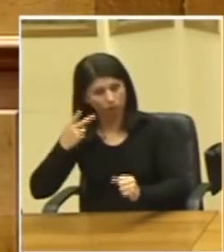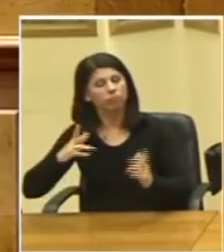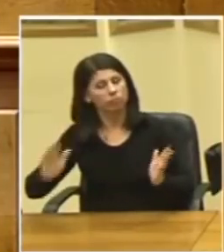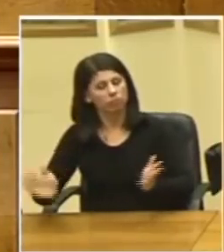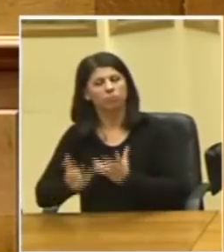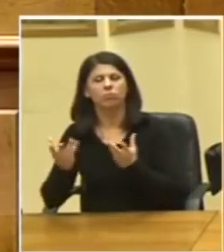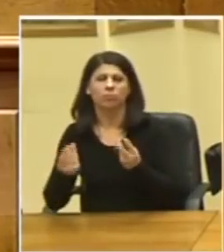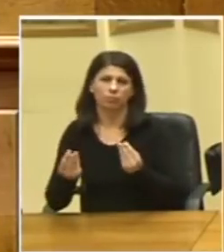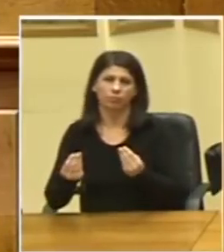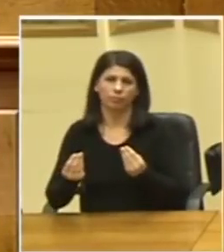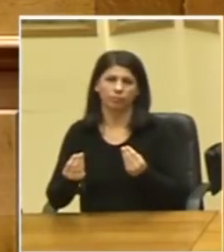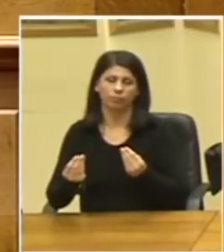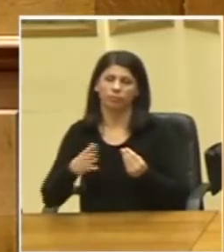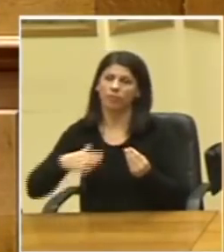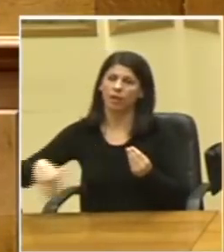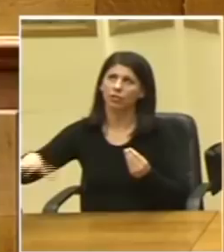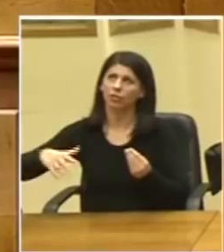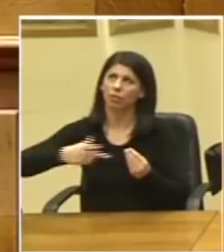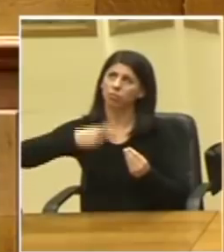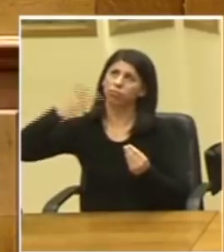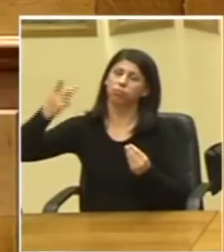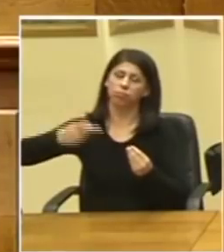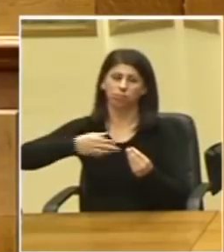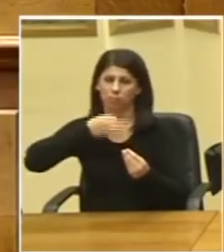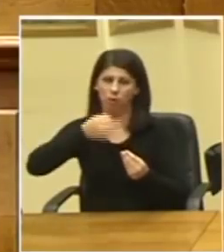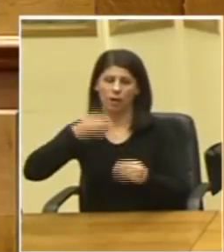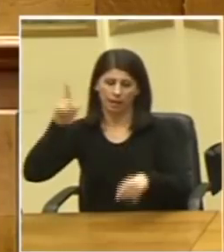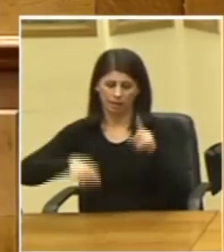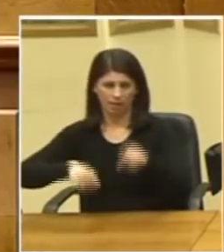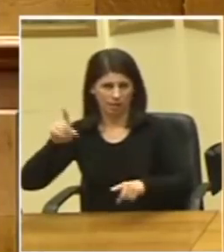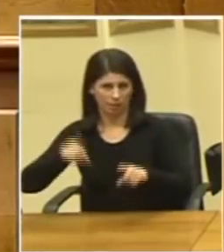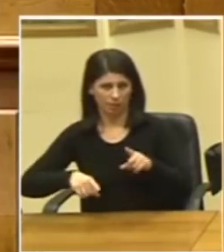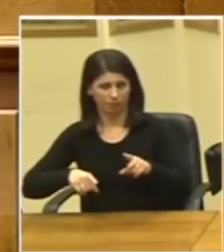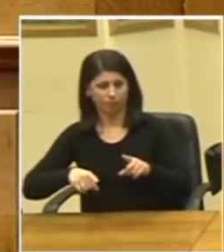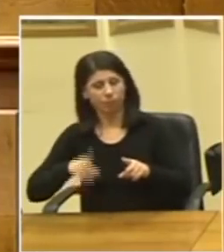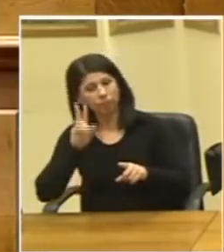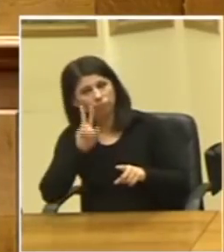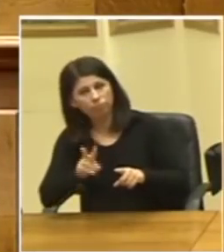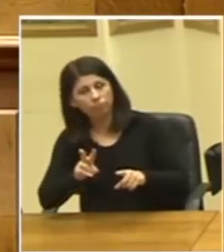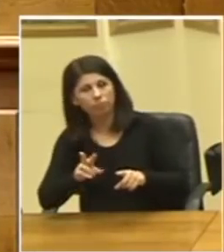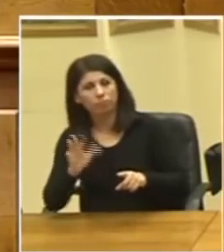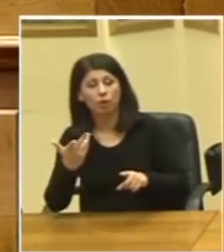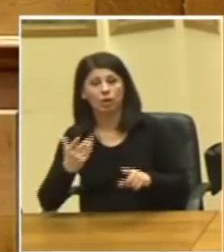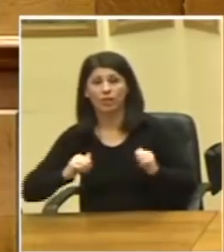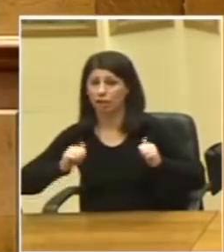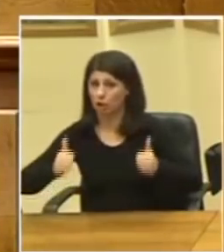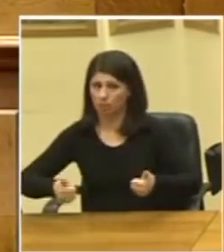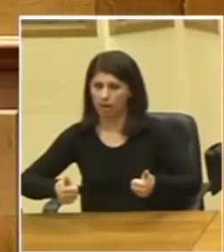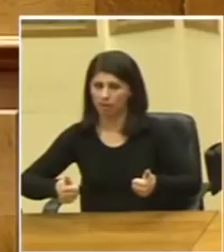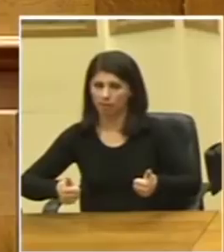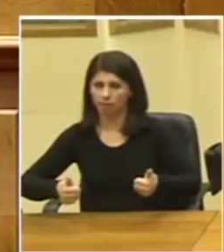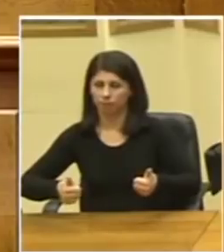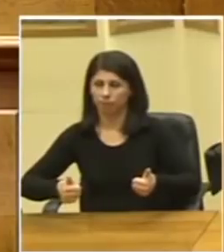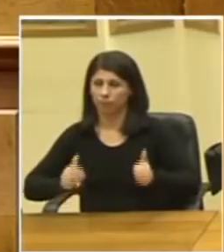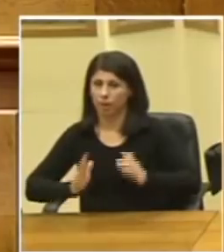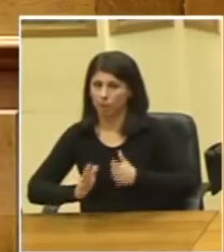τις διάφορες πατριωτικές κορώνες κατά διαστήματα. Φαίνεται επίσης από το ότι δεν τολμά να